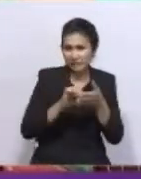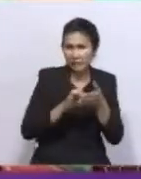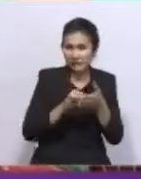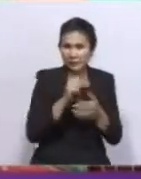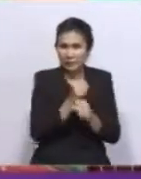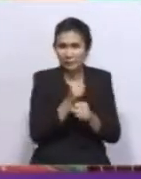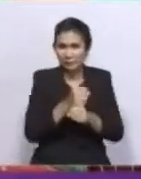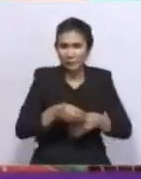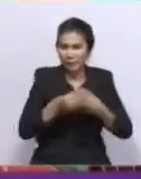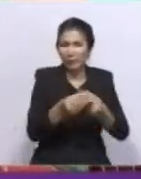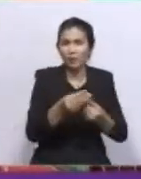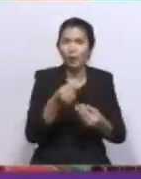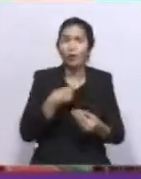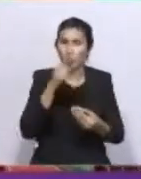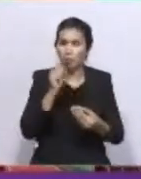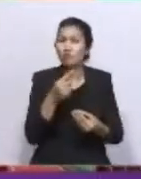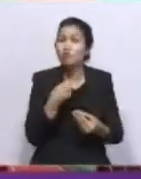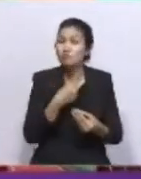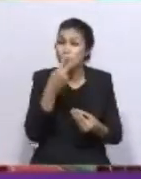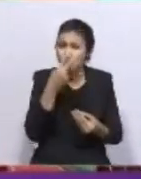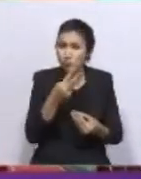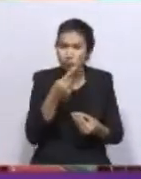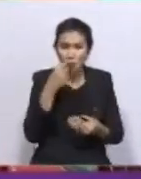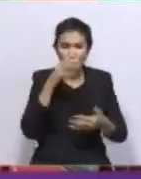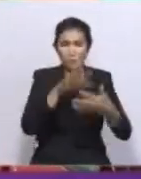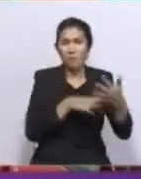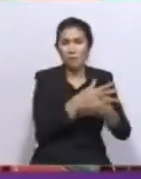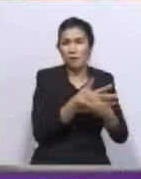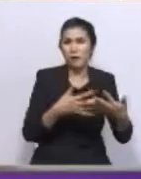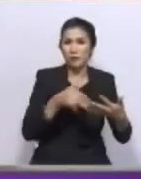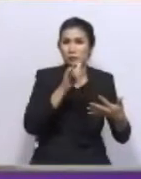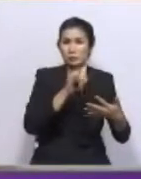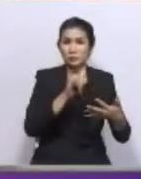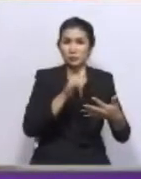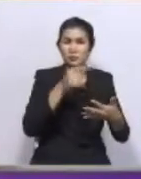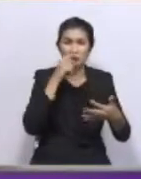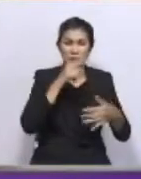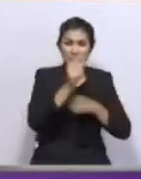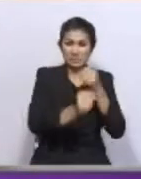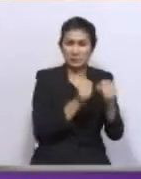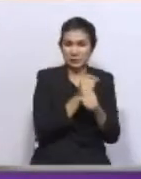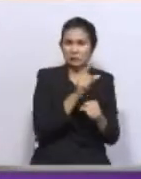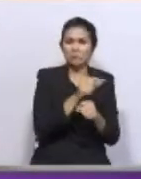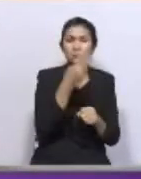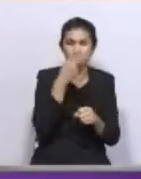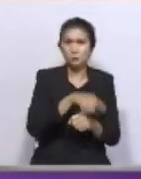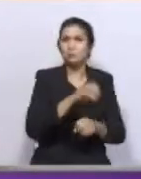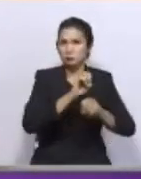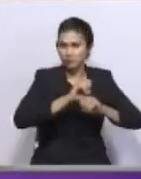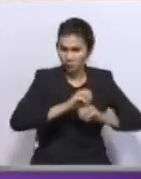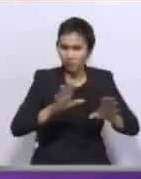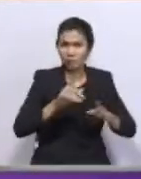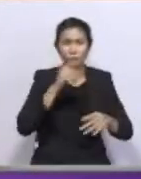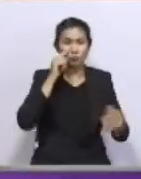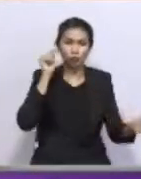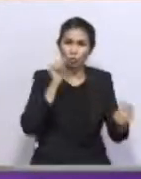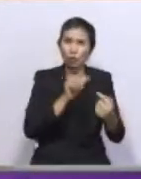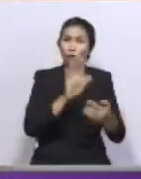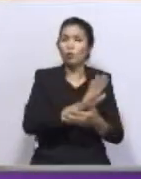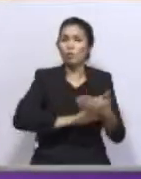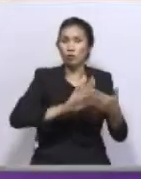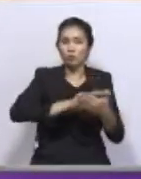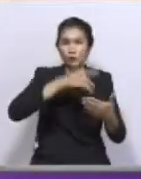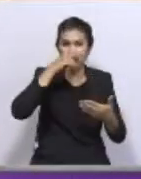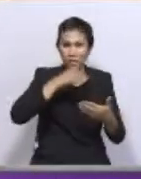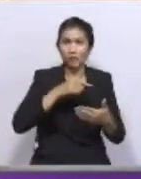จะต้องไปดูในยุทธชาติ20ปีเลยเพราะว่าตอบโจทย์นะครับเป็นเป้าหมายของประเทศไทย